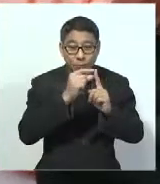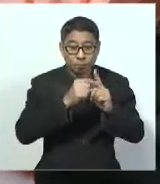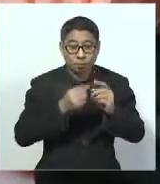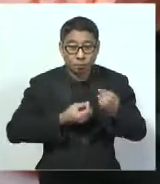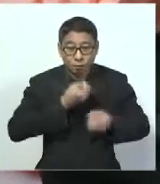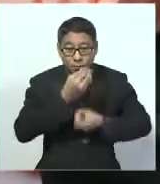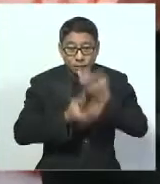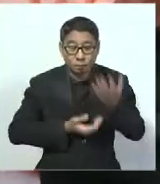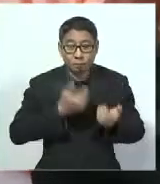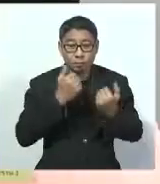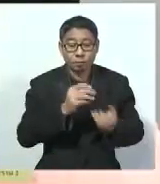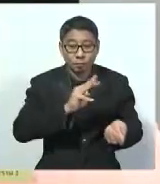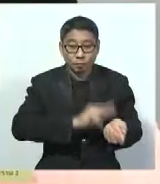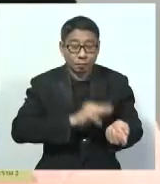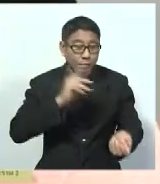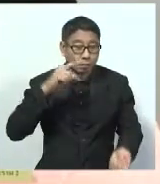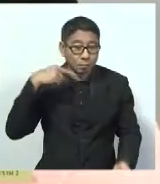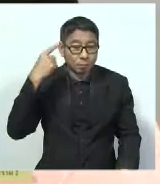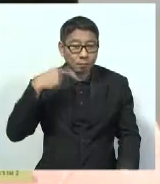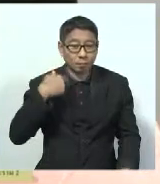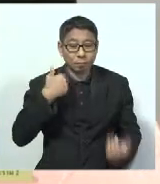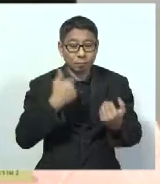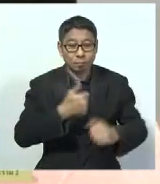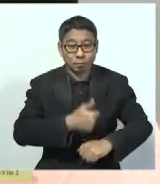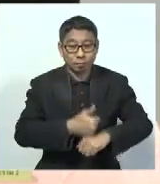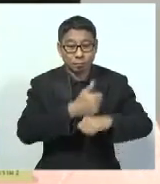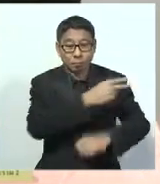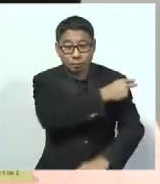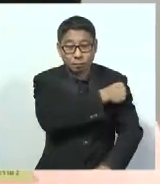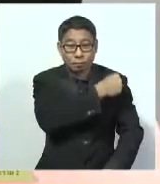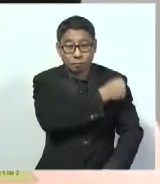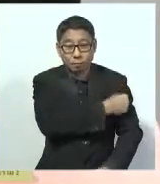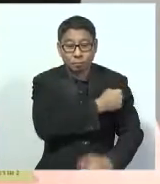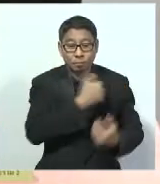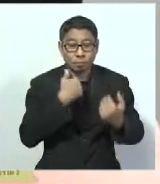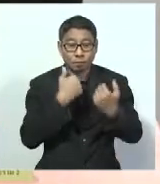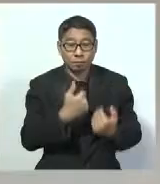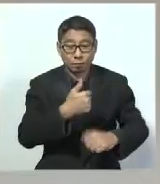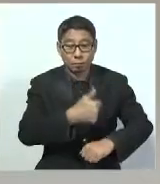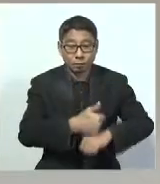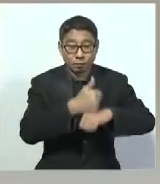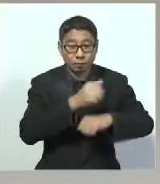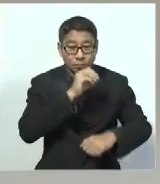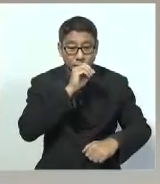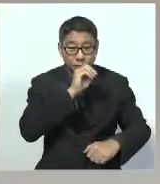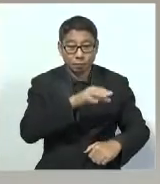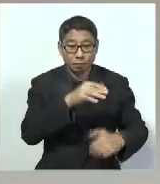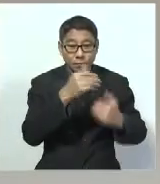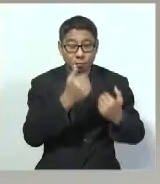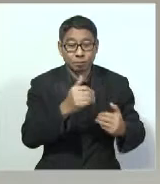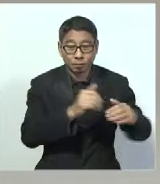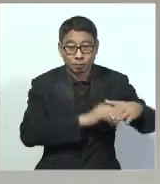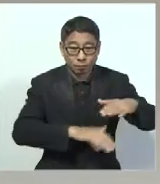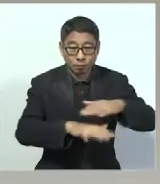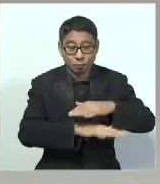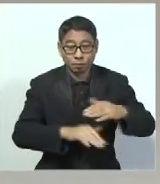ครับมาจากแพทย์หญิงวรภาชัยมโนวงศ์ผู้อำนวยการโรงพยาบาลพระราม2นะครับซึ่งท่านผอ.ยังบอกอีกนะครับว่า